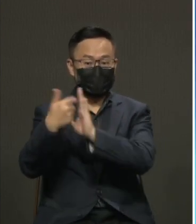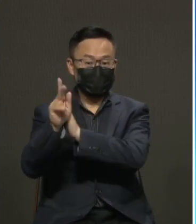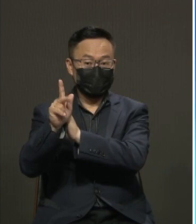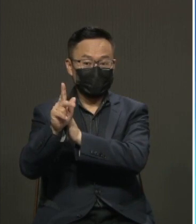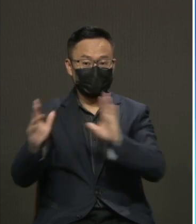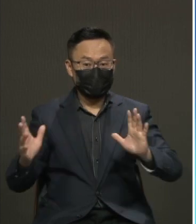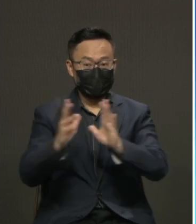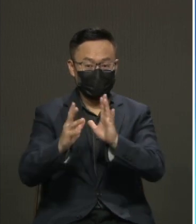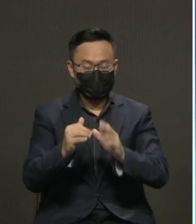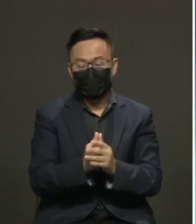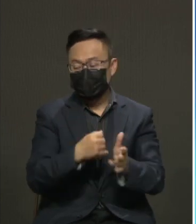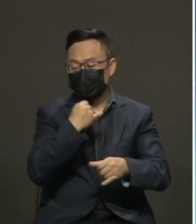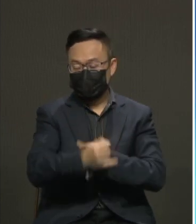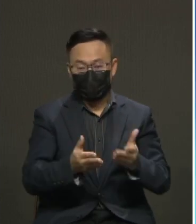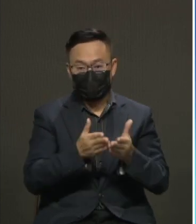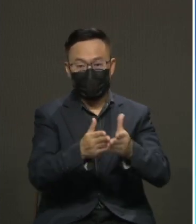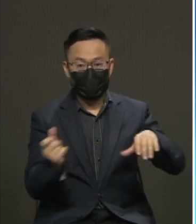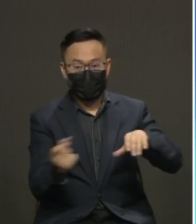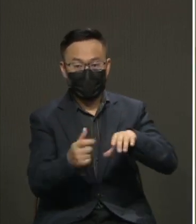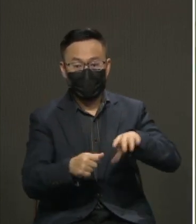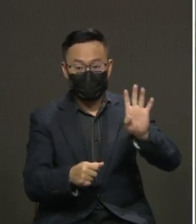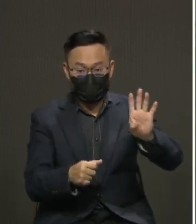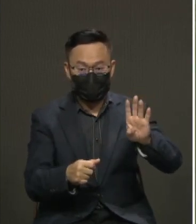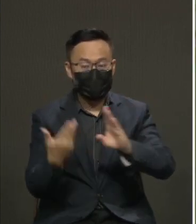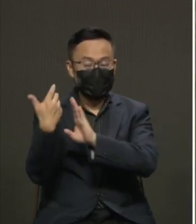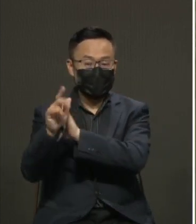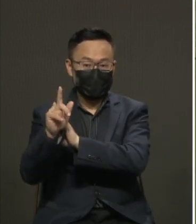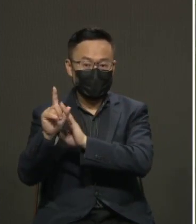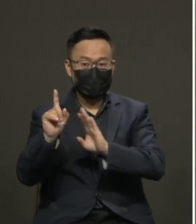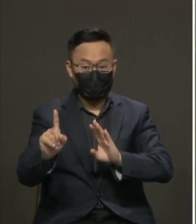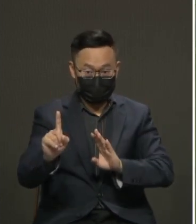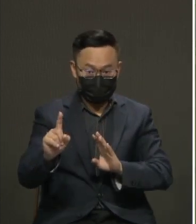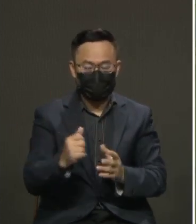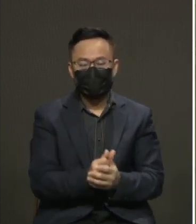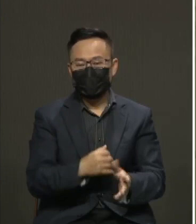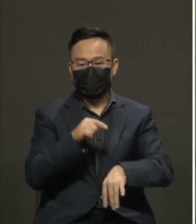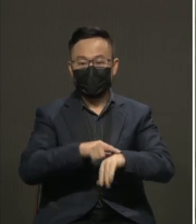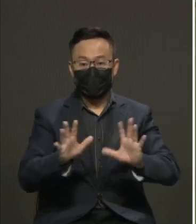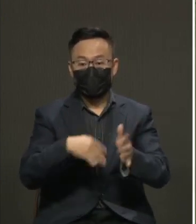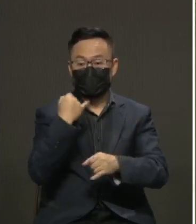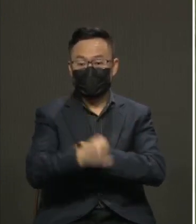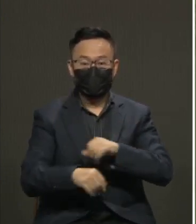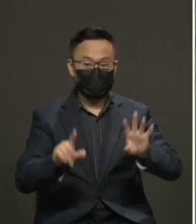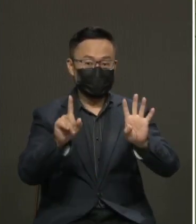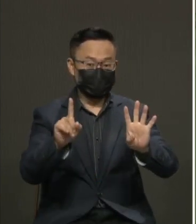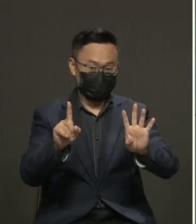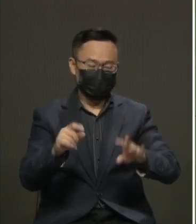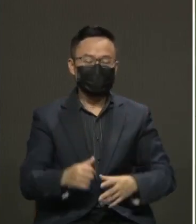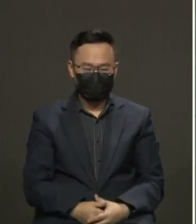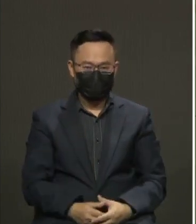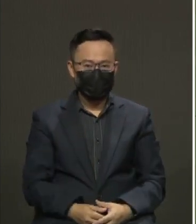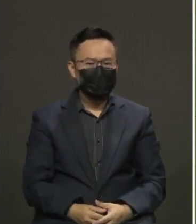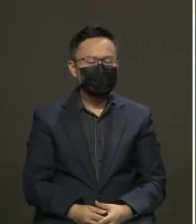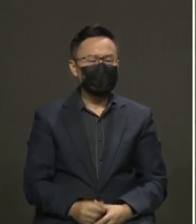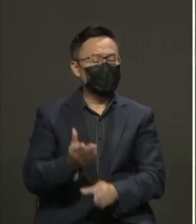ไป4-1ค่ะจริงๆแล้วเกมนี้มีอุปสรรคเกิดขึ้นเล็กน้อยอย่างที่เราทราบกันว่าก่อนเกมฝนมันตกหนักก ็ เลยทำให้เกมคู่นี้ต้